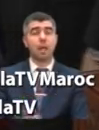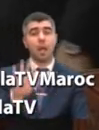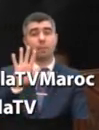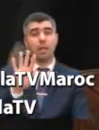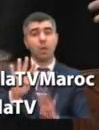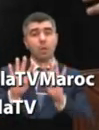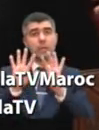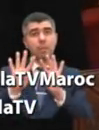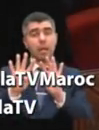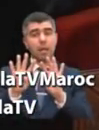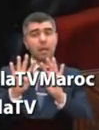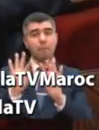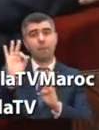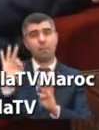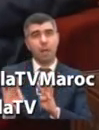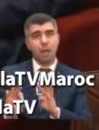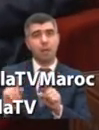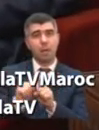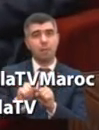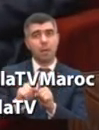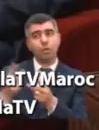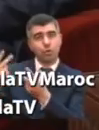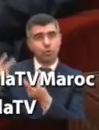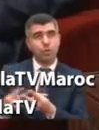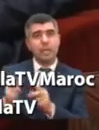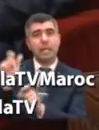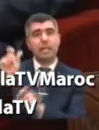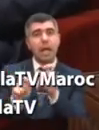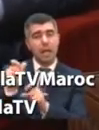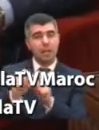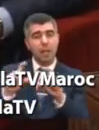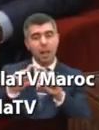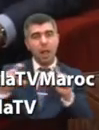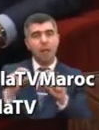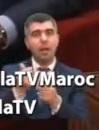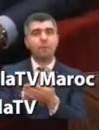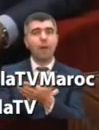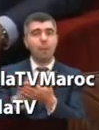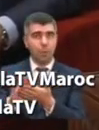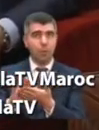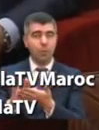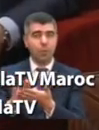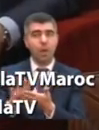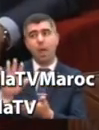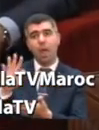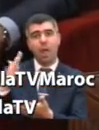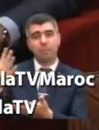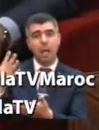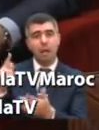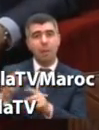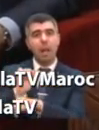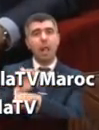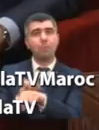85% حتى 90% كيجيو عندهم الرماد، يعني ما كيأديوش، وجزء عنده التغطية الصحية الإجبارية خصو يتخلص عليه الميتوال ديالو،